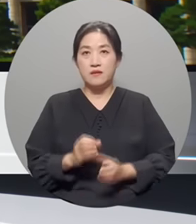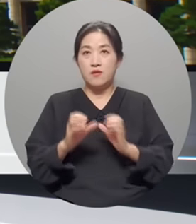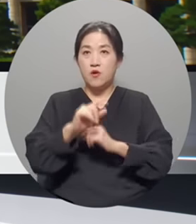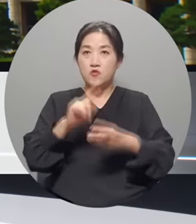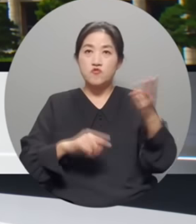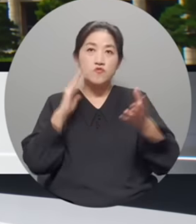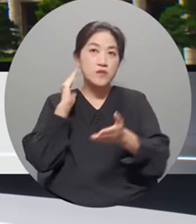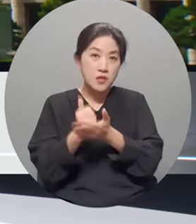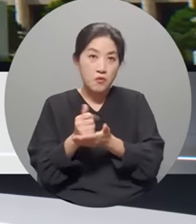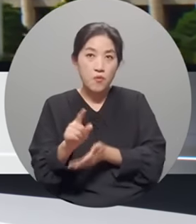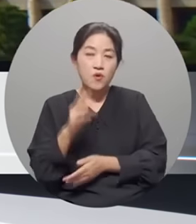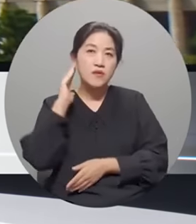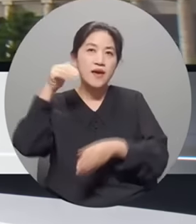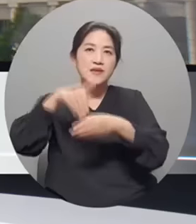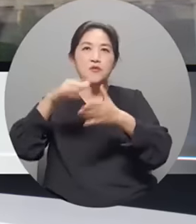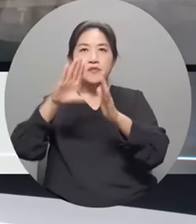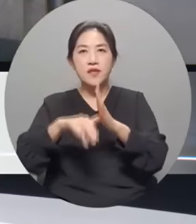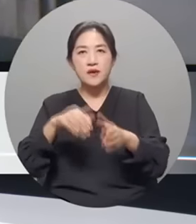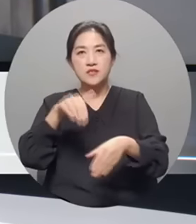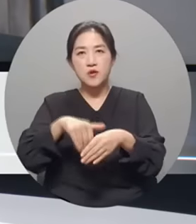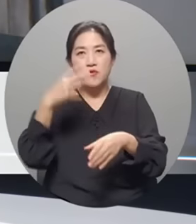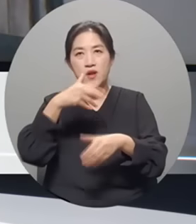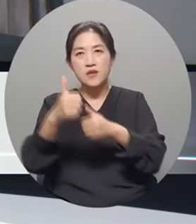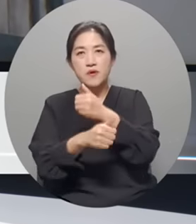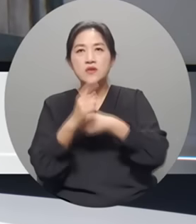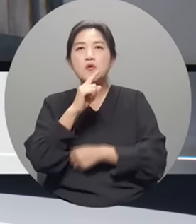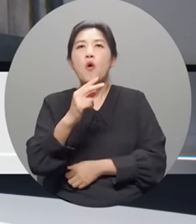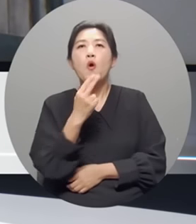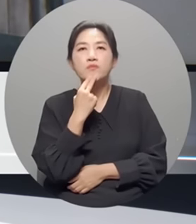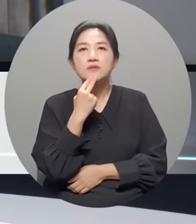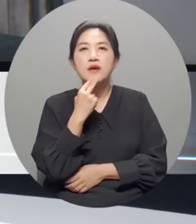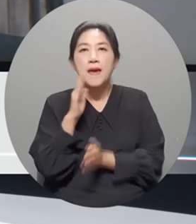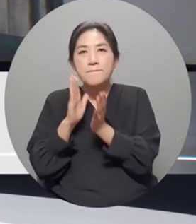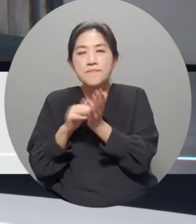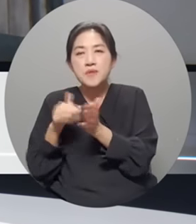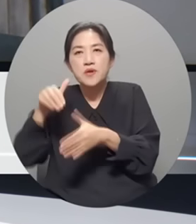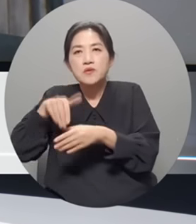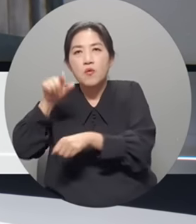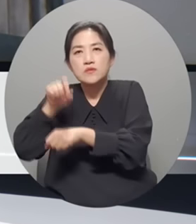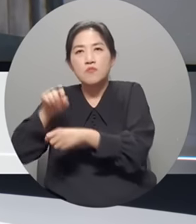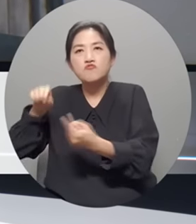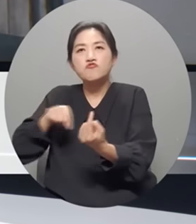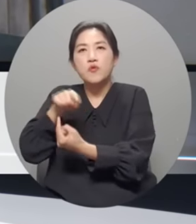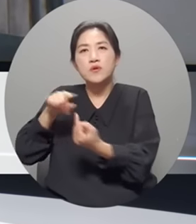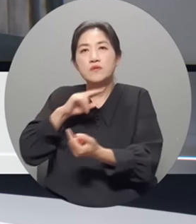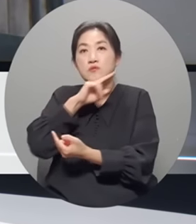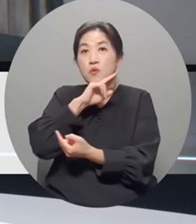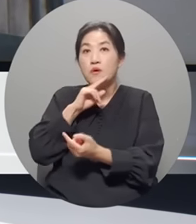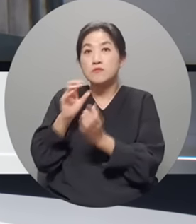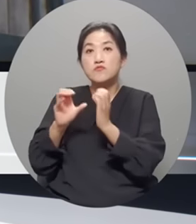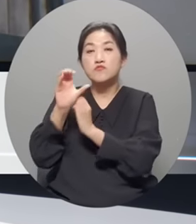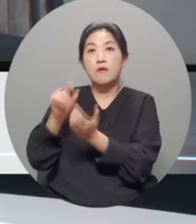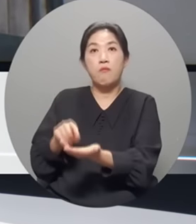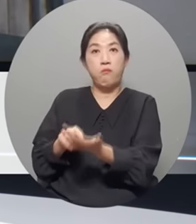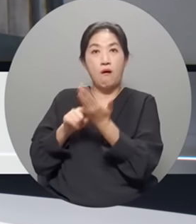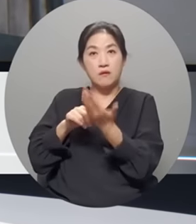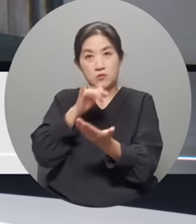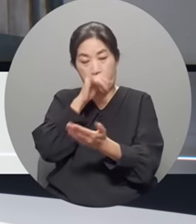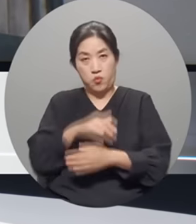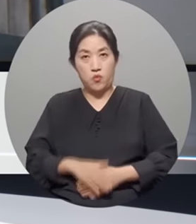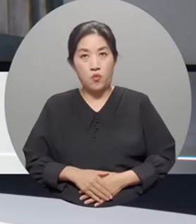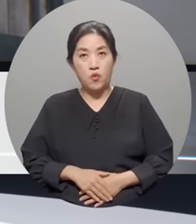윤 대통령이 대선 당시 선관위에 신고하지 않고 비밀 선거 사무실을 운영했다는 의혹까지 추가로